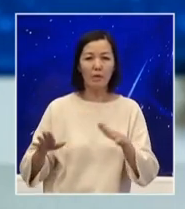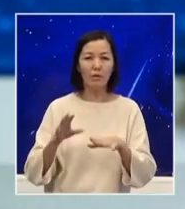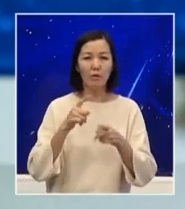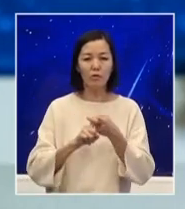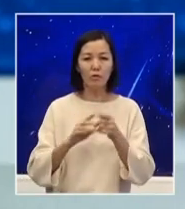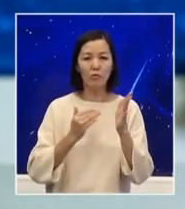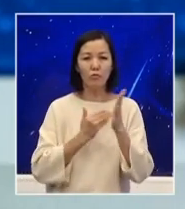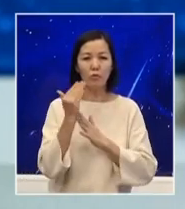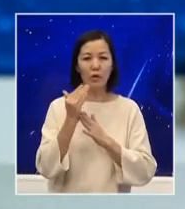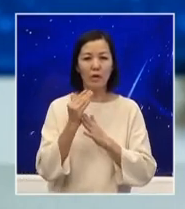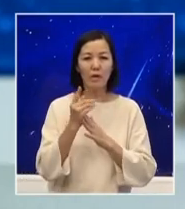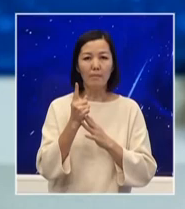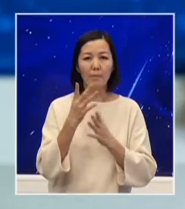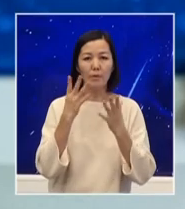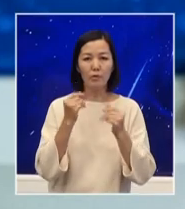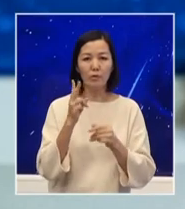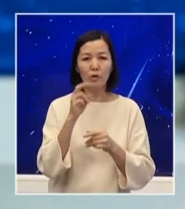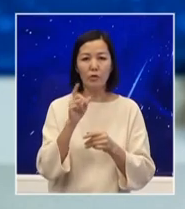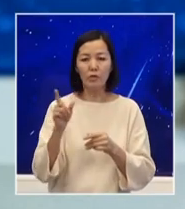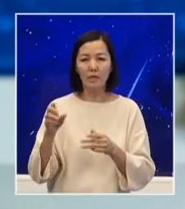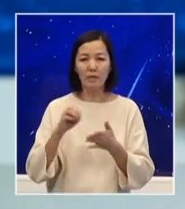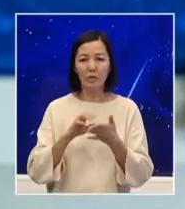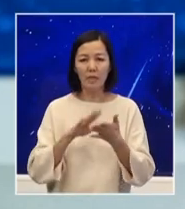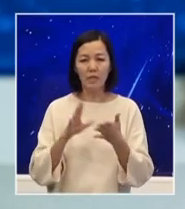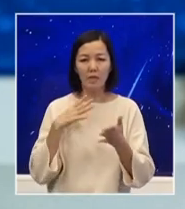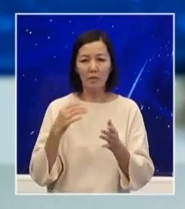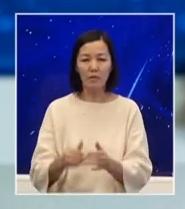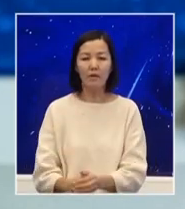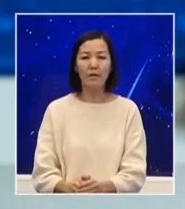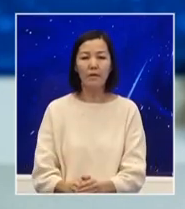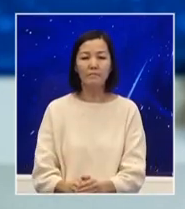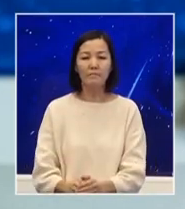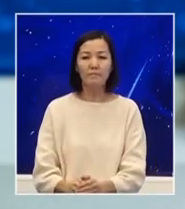жұқтыру көрсеткіші жоғары. Күніне 200-ден аса жағдай тіркелуде.